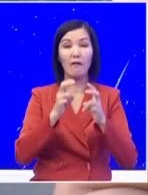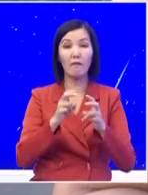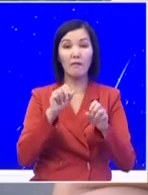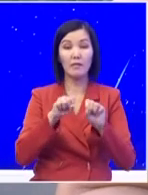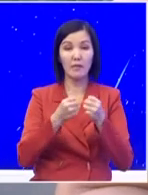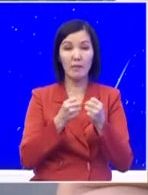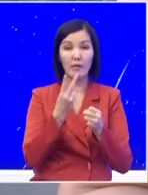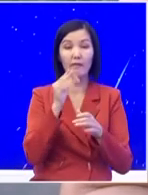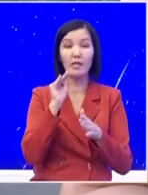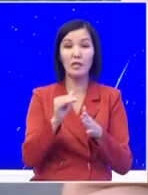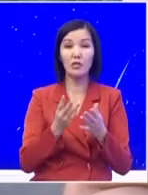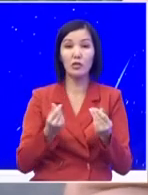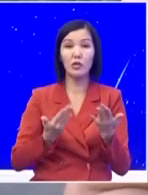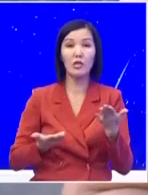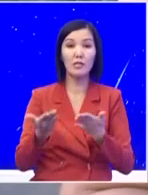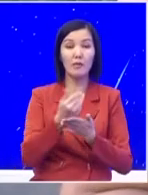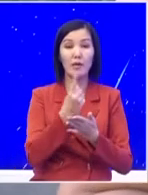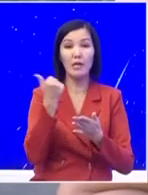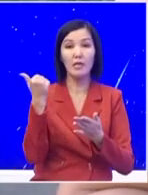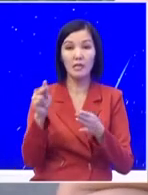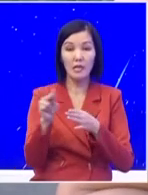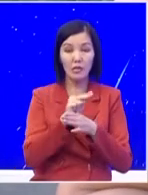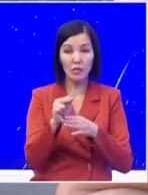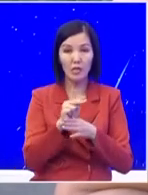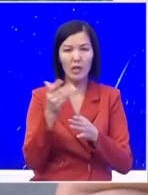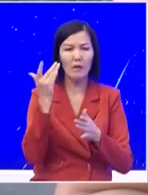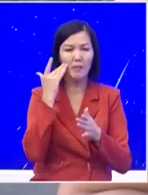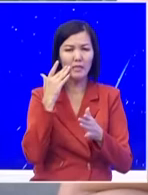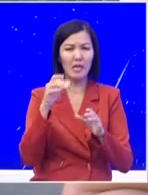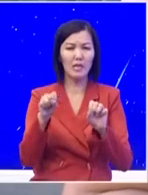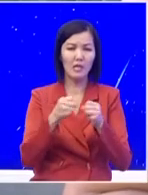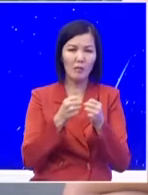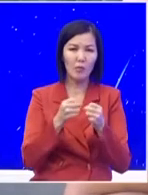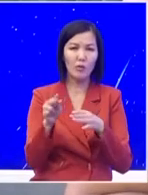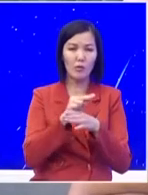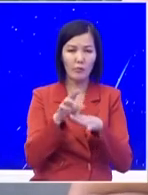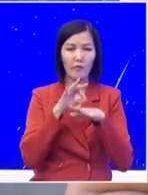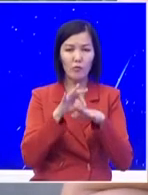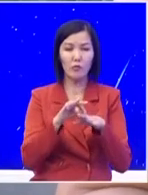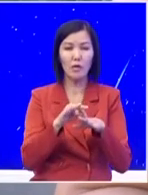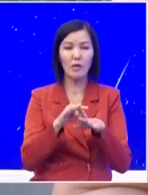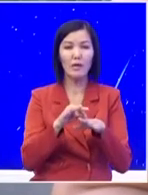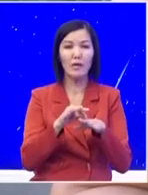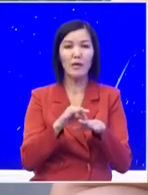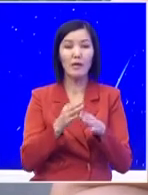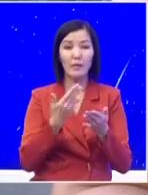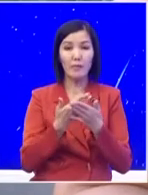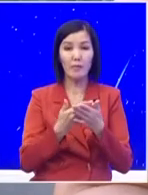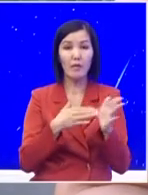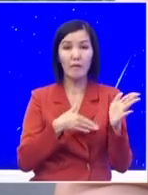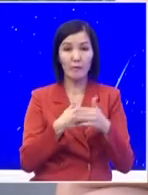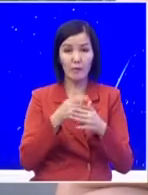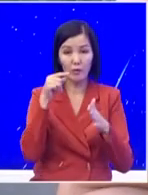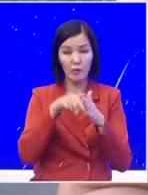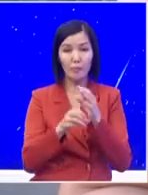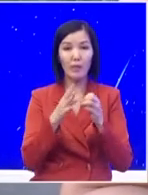собрали по 2000 на ремонт. Около недели чинили его. Постоянно какие-то ремонтные работы ведутся. Один раз я застряла в лифте. Пробыла там